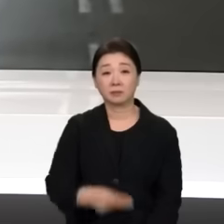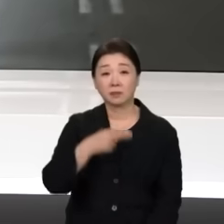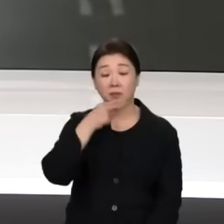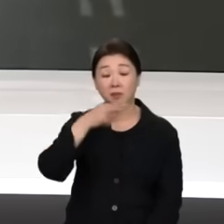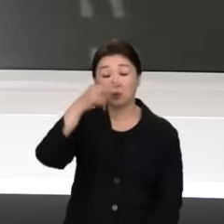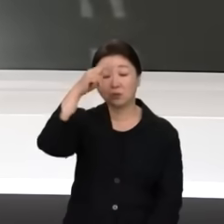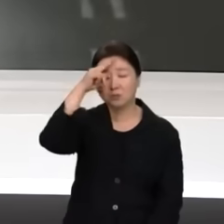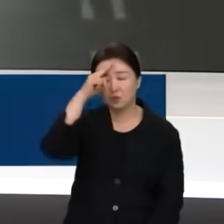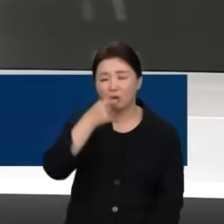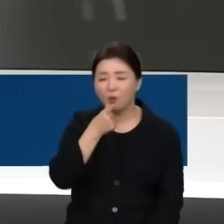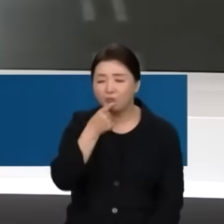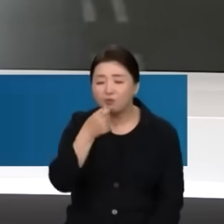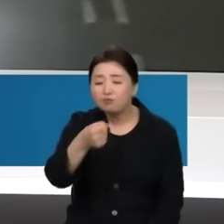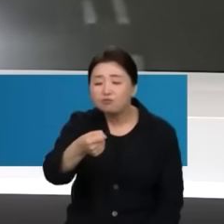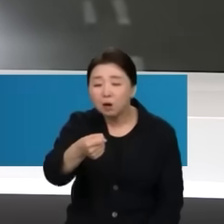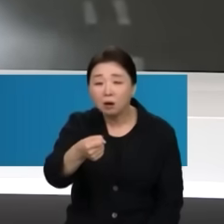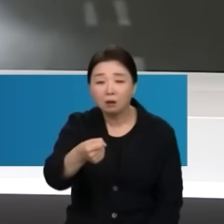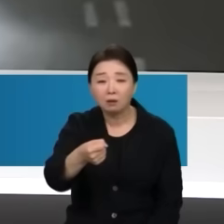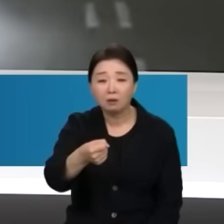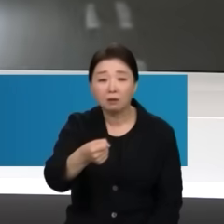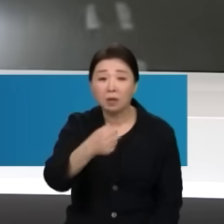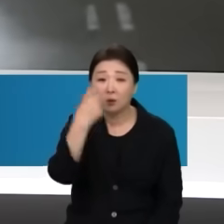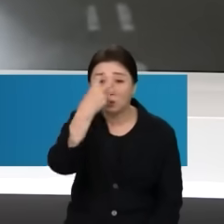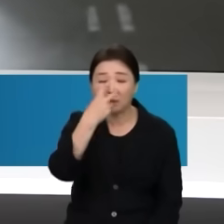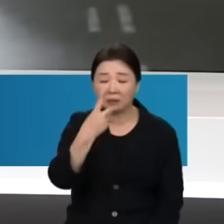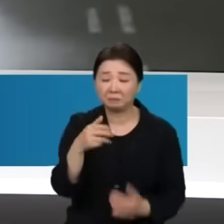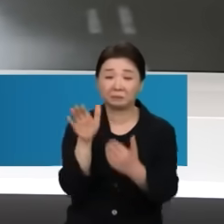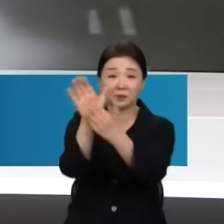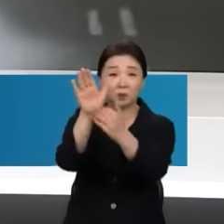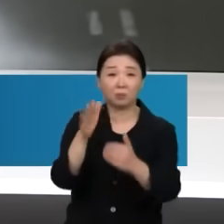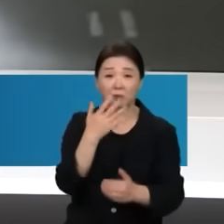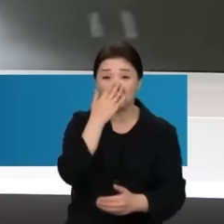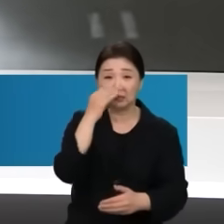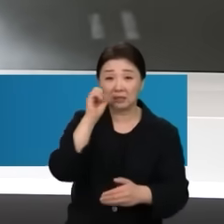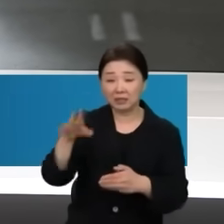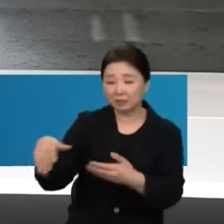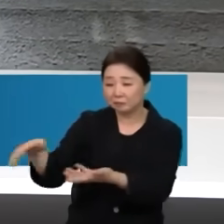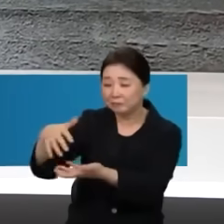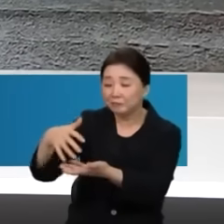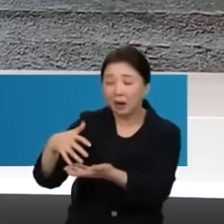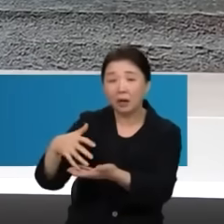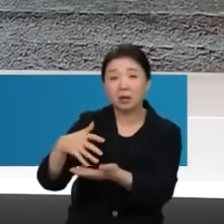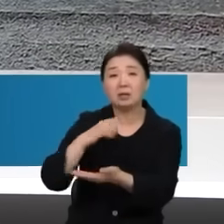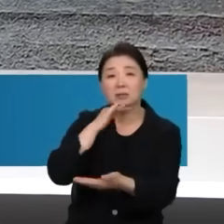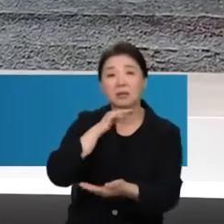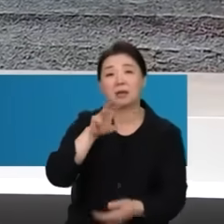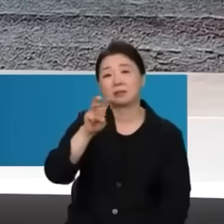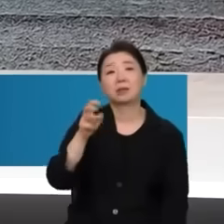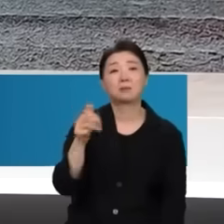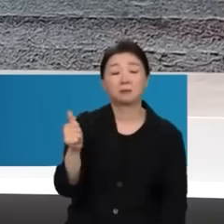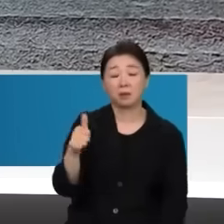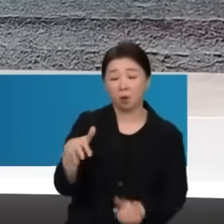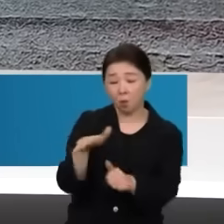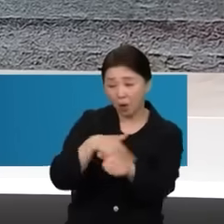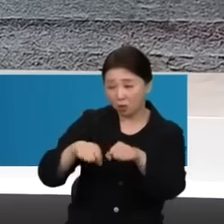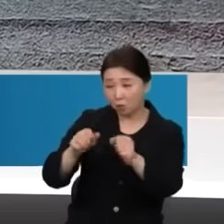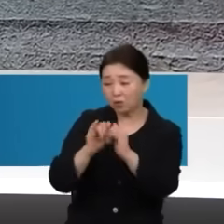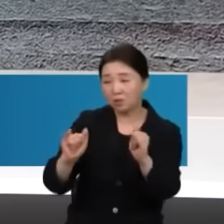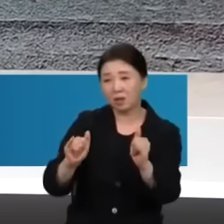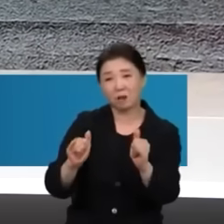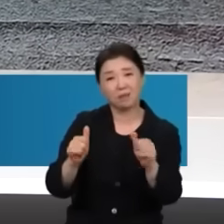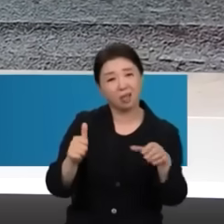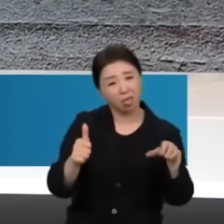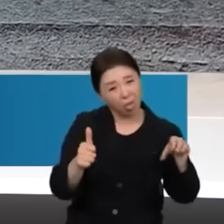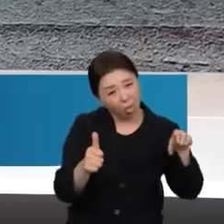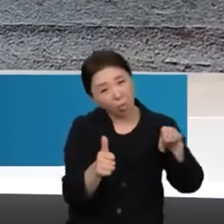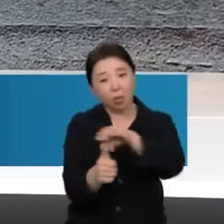음주 측정을 거부하고 도주하던 차량에 쓰레기를 수거하고 있던 30대 환경 미화원을 그대로 덮쳤습니다.